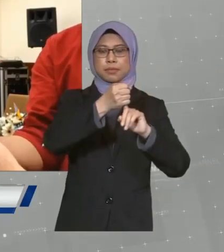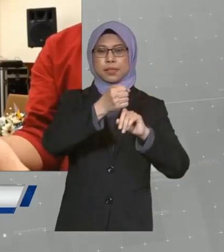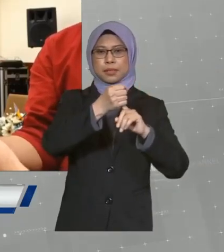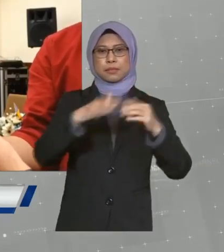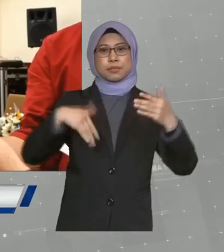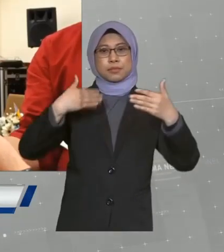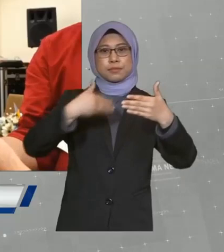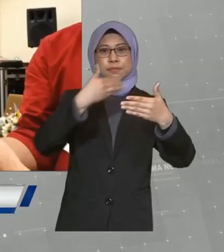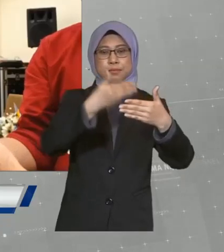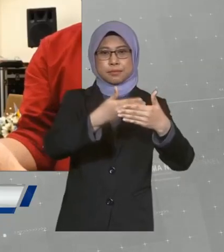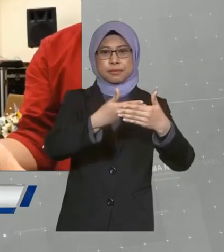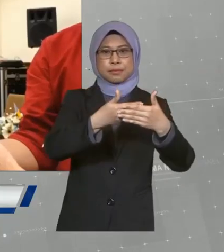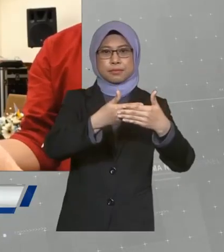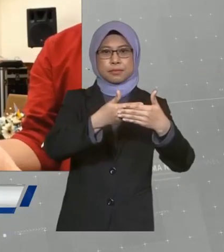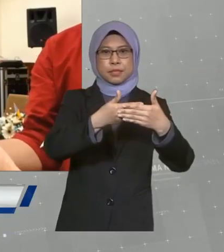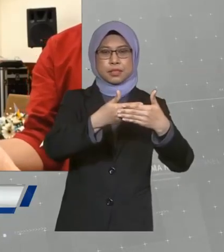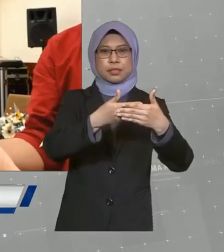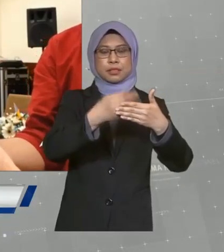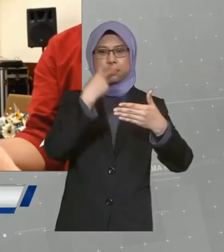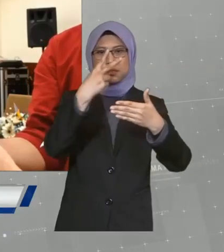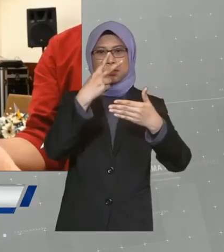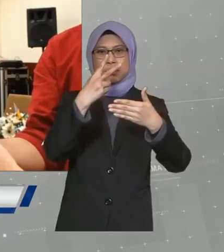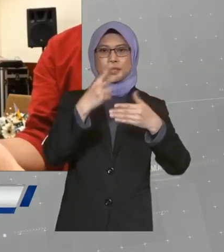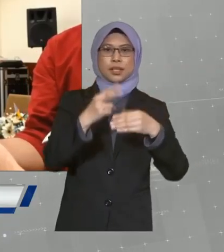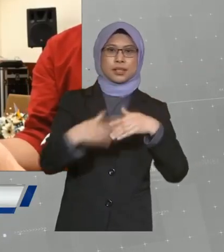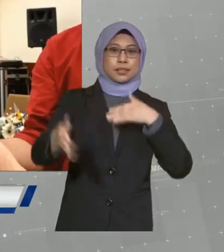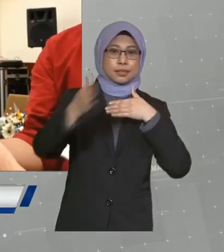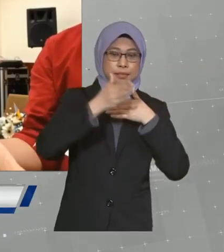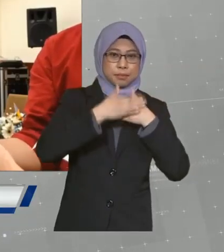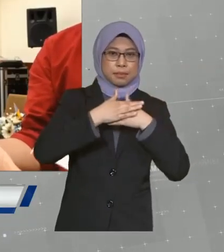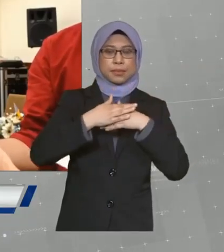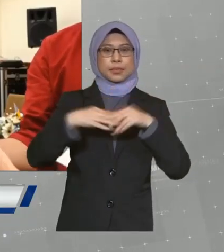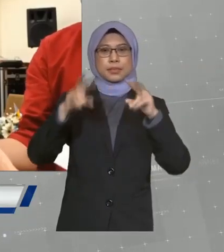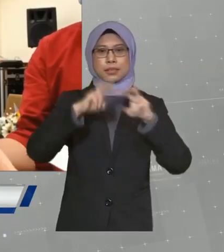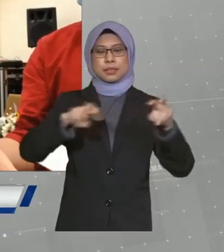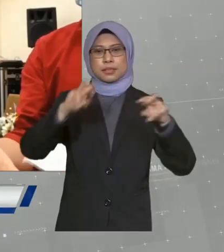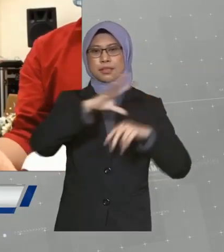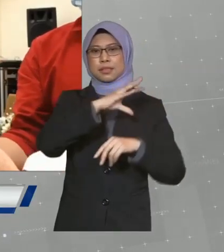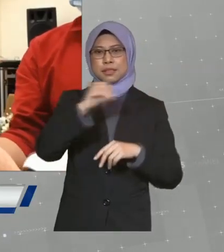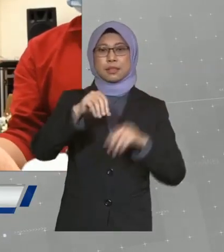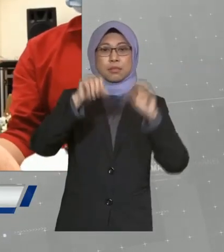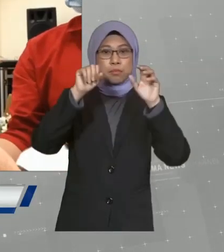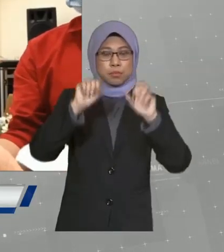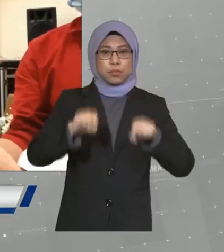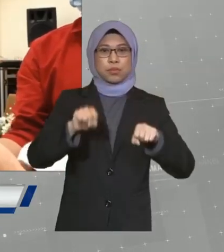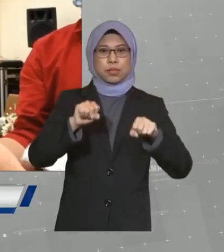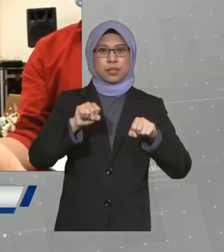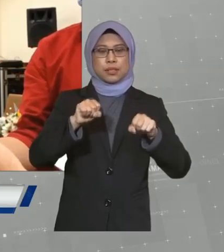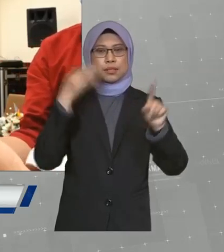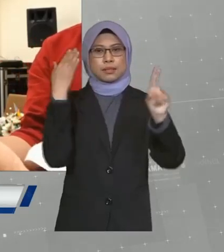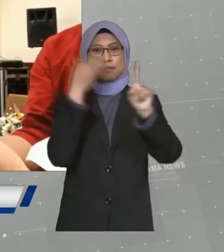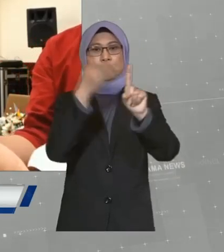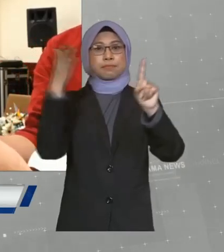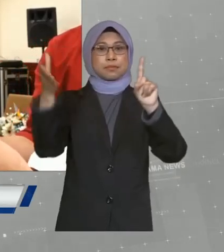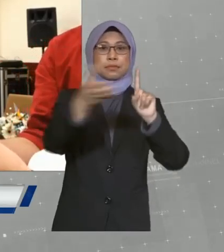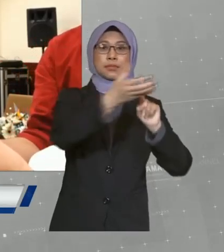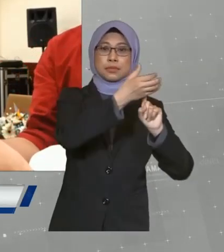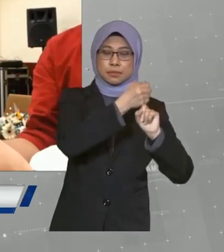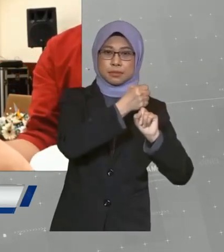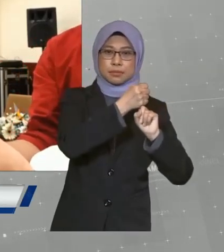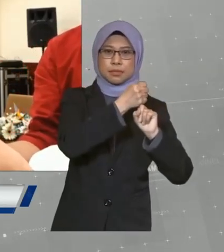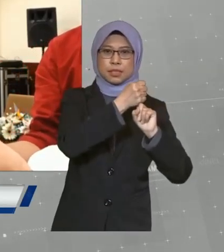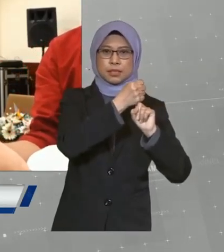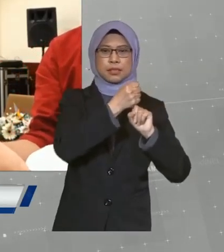this funding back, you set the resetting of the sports fraternity, then you'll be able to get. So achievement ni, achievement